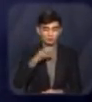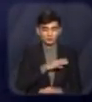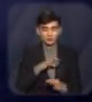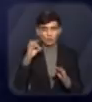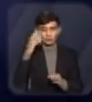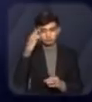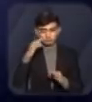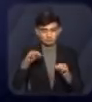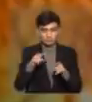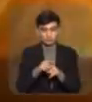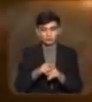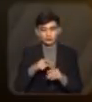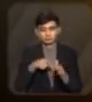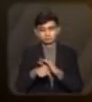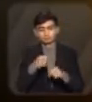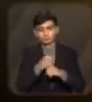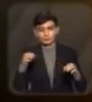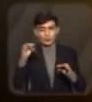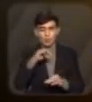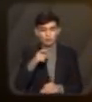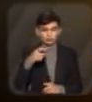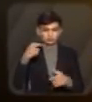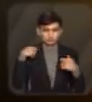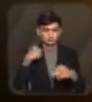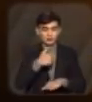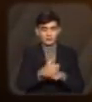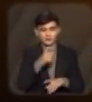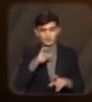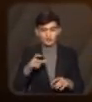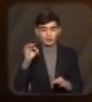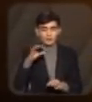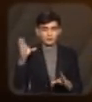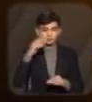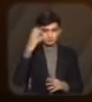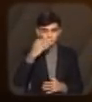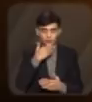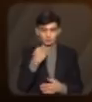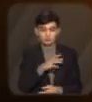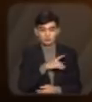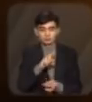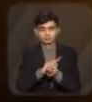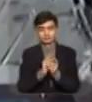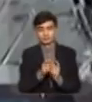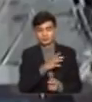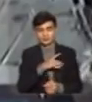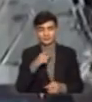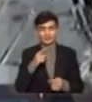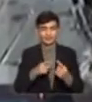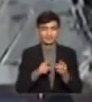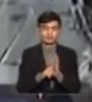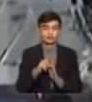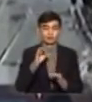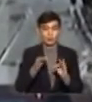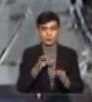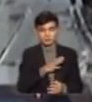саяси ойыншының генералын жарып жіберетті ешкім ойлап та болжайды алған жоқ. Күтпеген жерден ең түзеліп келе жатқан екі ел қарым-қатынасының күл